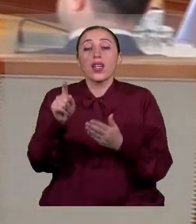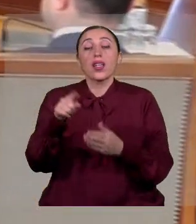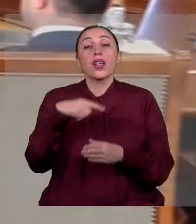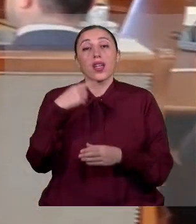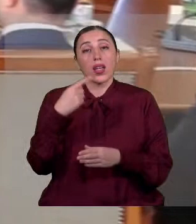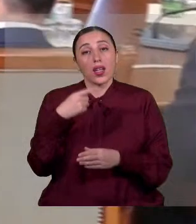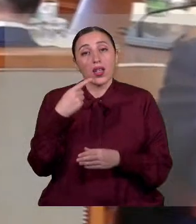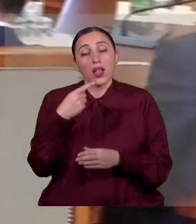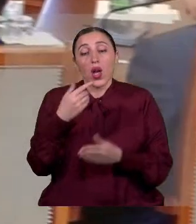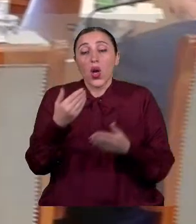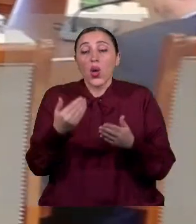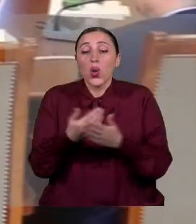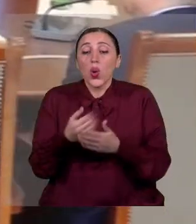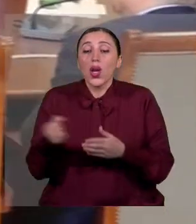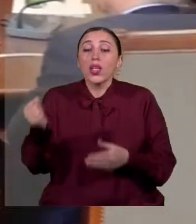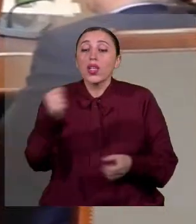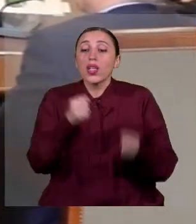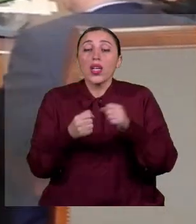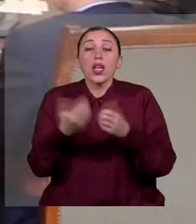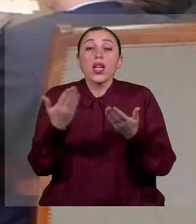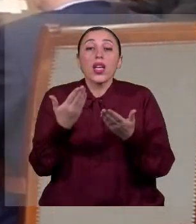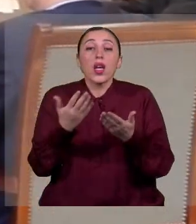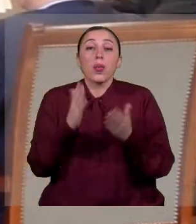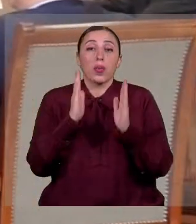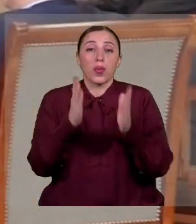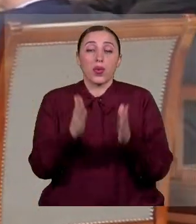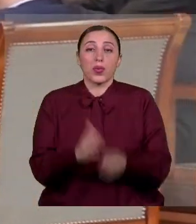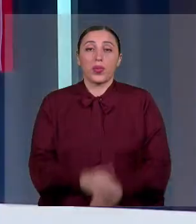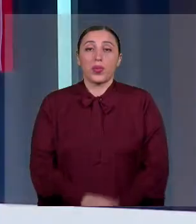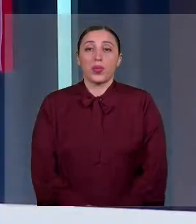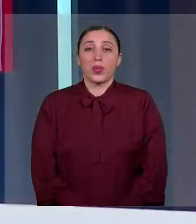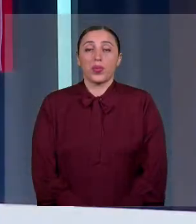չհստակեցրեց նաև, թե նոր նշանակումները ինչ ժամկետներում կլինեն։